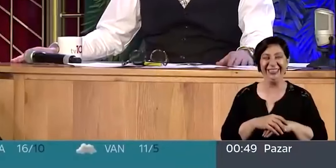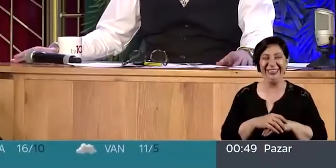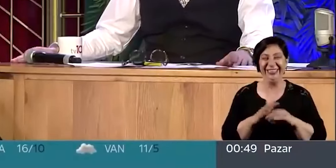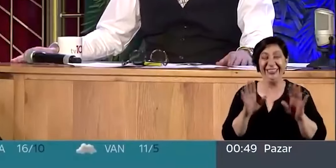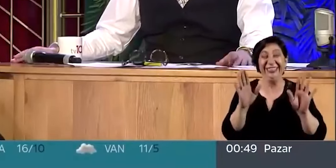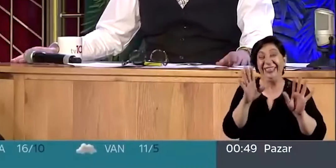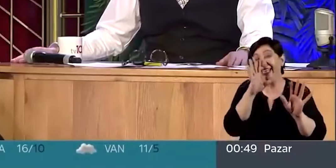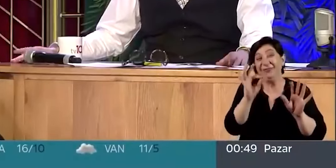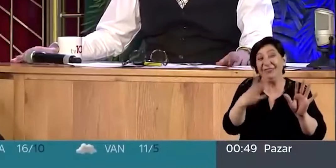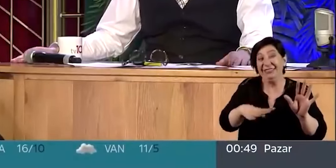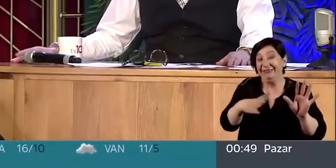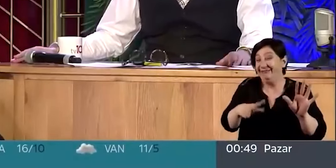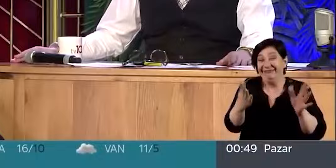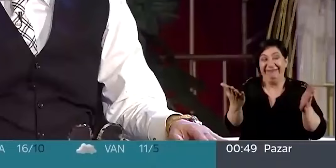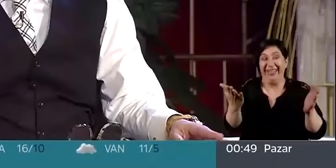Kim nereye çekerse hayırlı olsun.